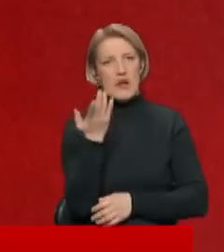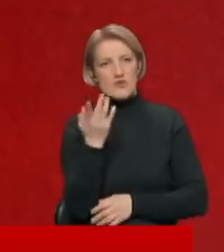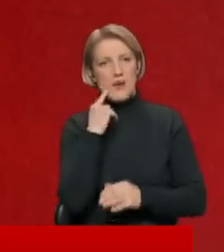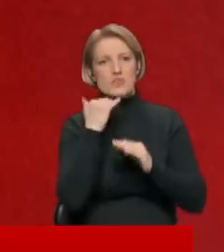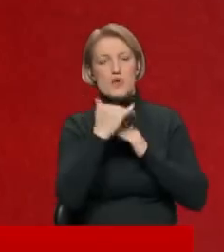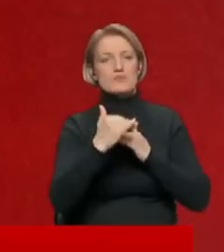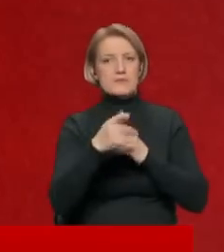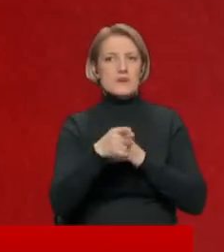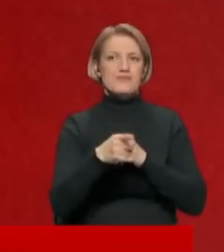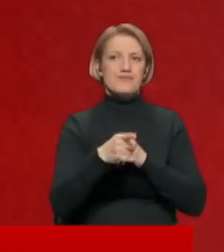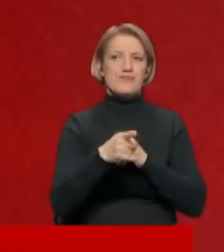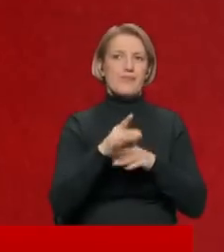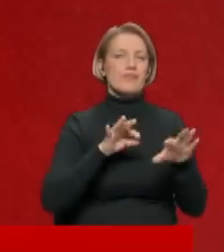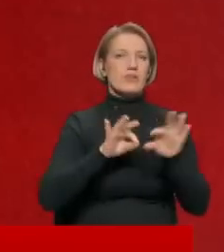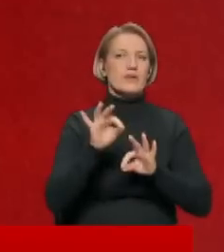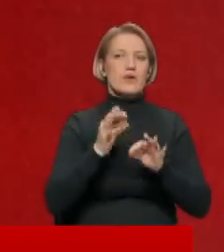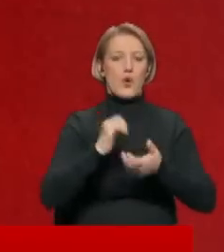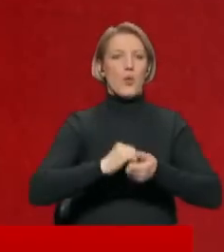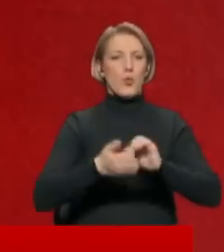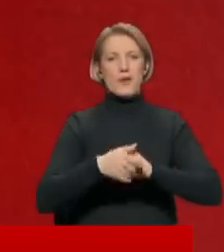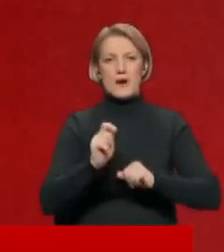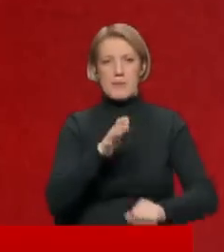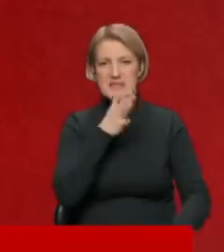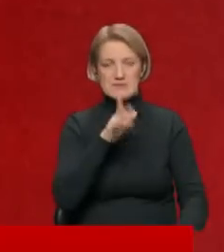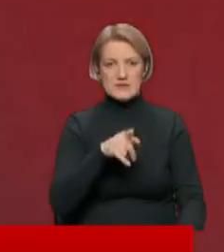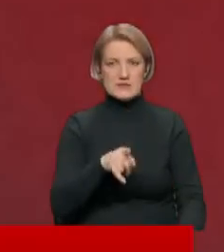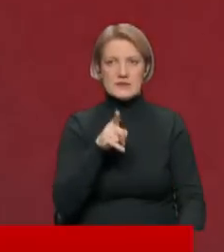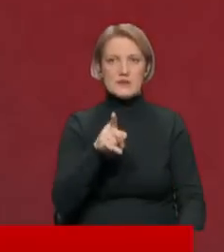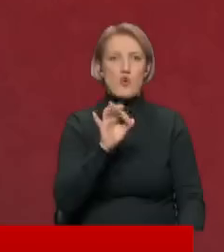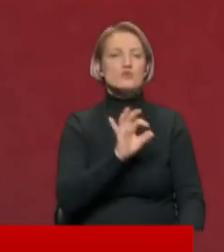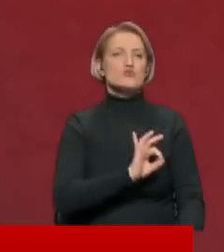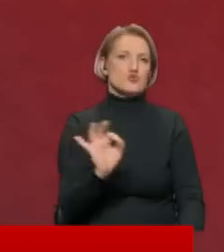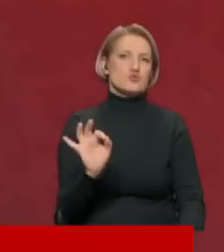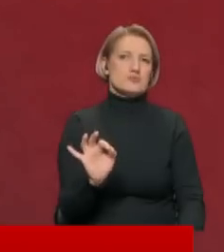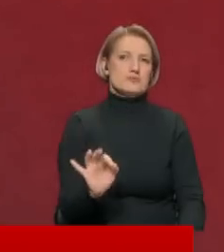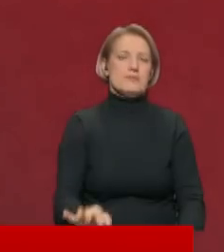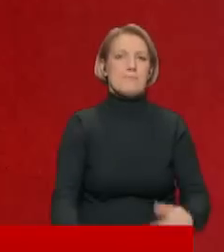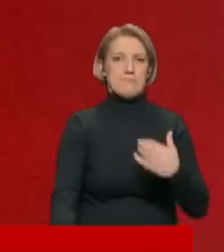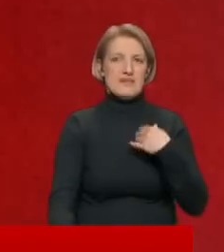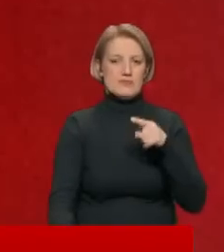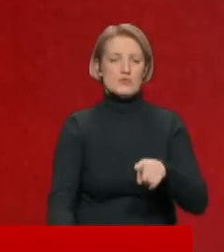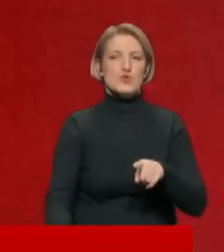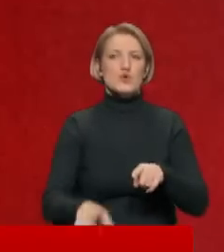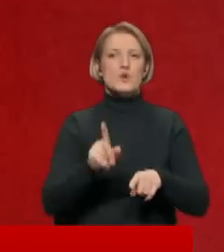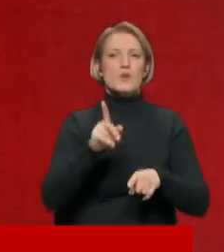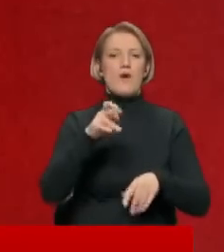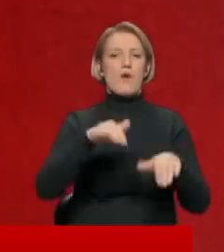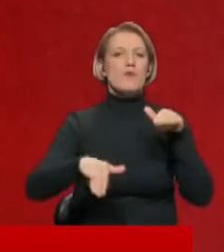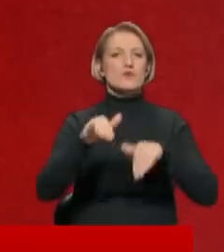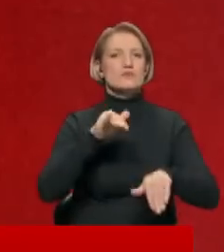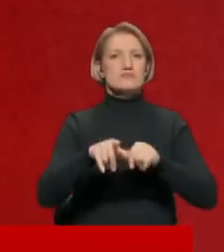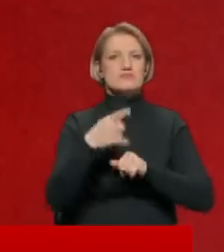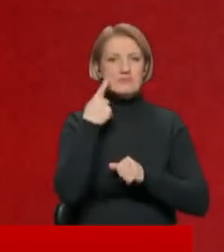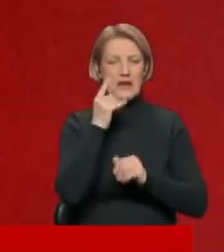toplumsal yarılmayı stratejik olarak örgütleyebilir miyim olumsuz mu yani biz bu meseleyi bir referandum yoluyla